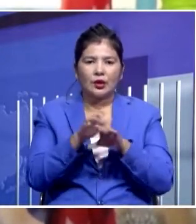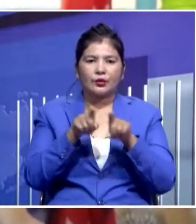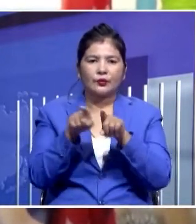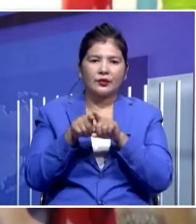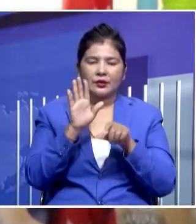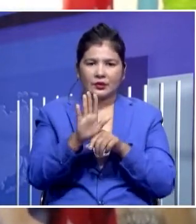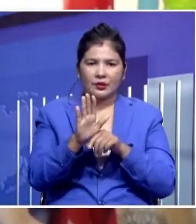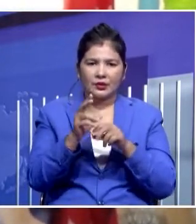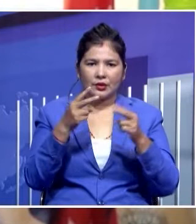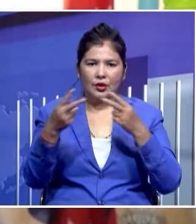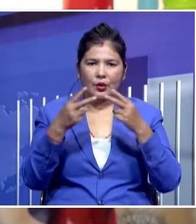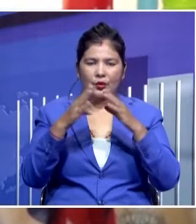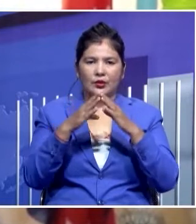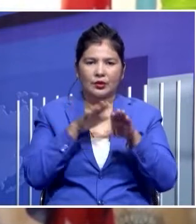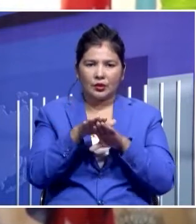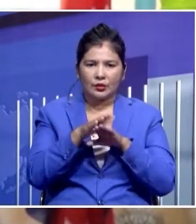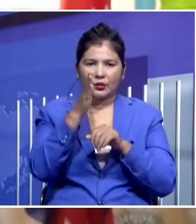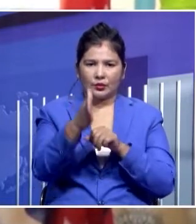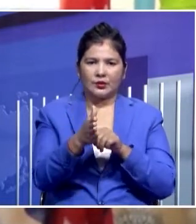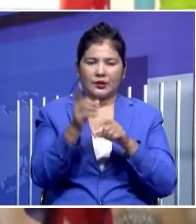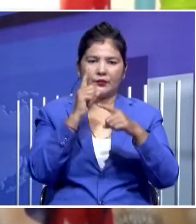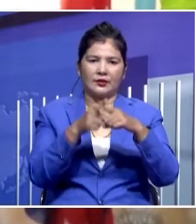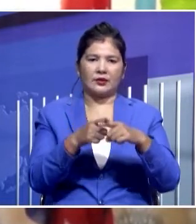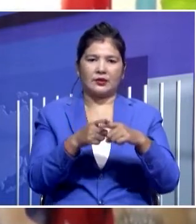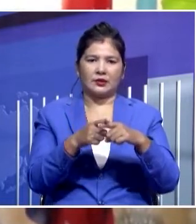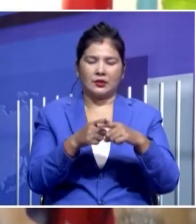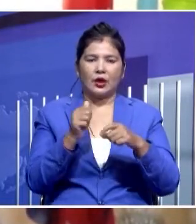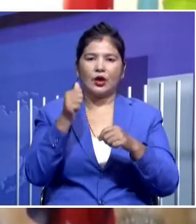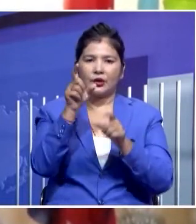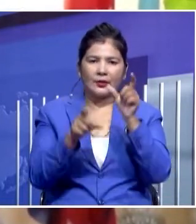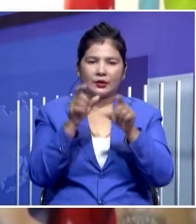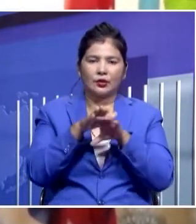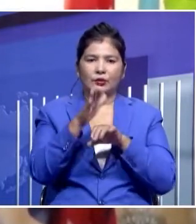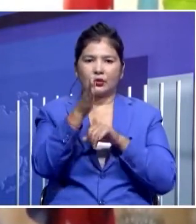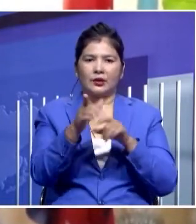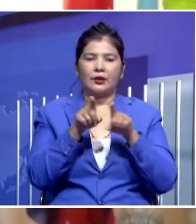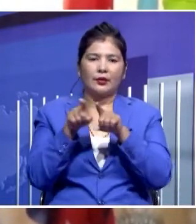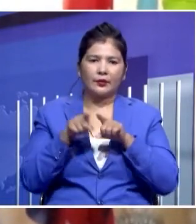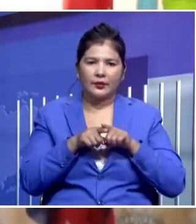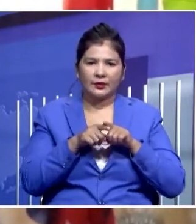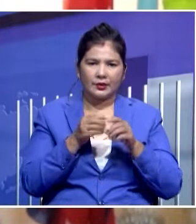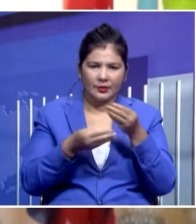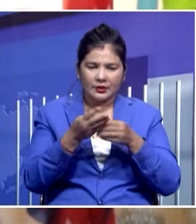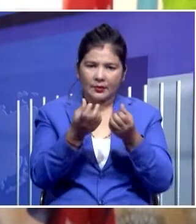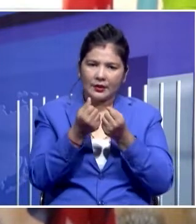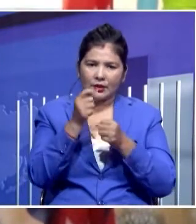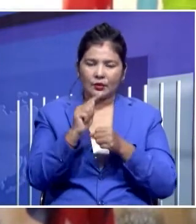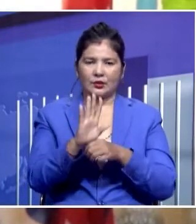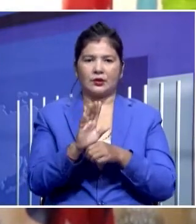केही होटलवालाले प्लस चाहिँ अन्य व्यक्तिहरूले पनि बेच्ने गरेको पाइएको छ, जसमा